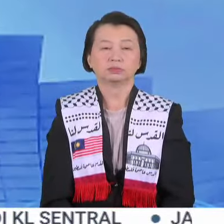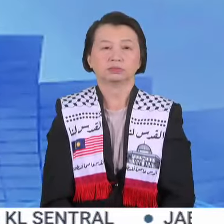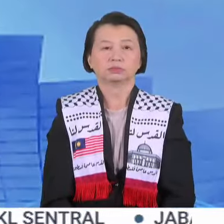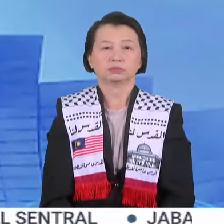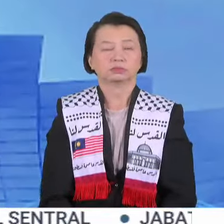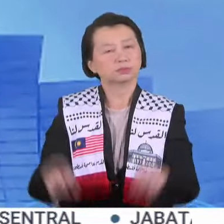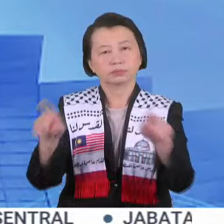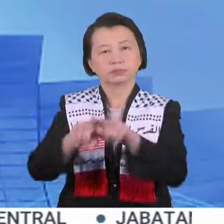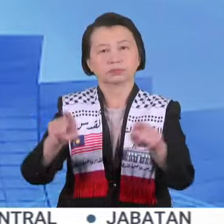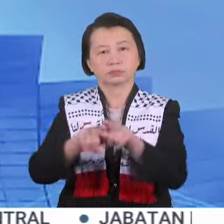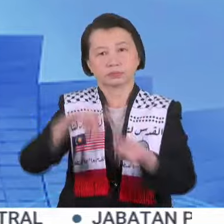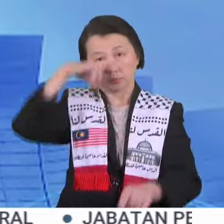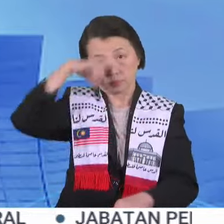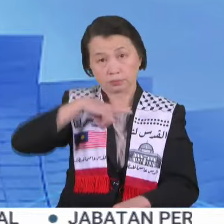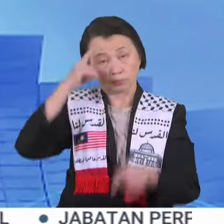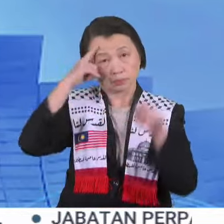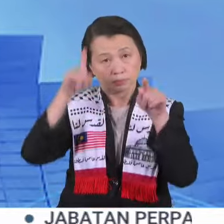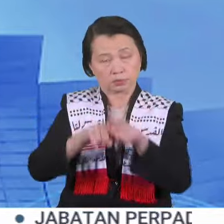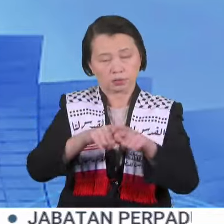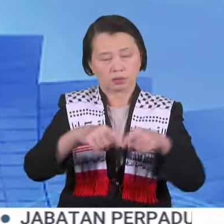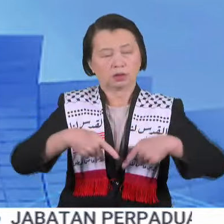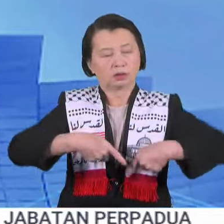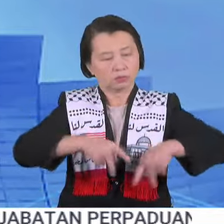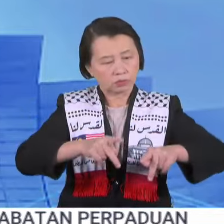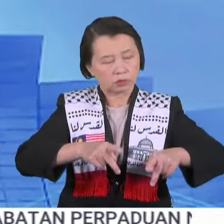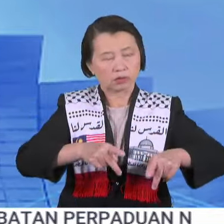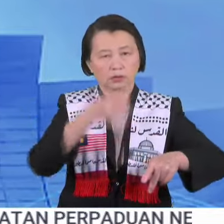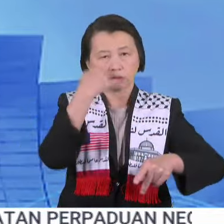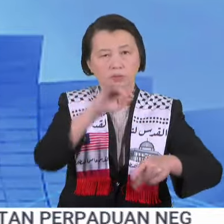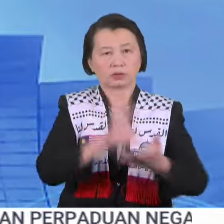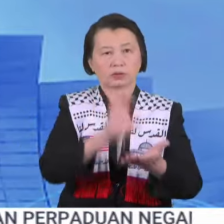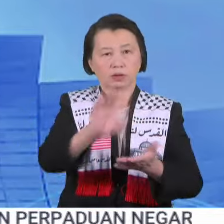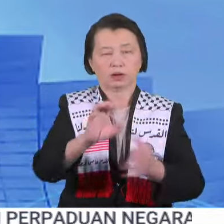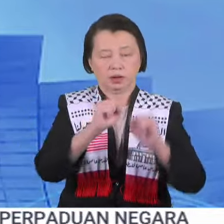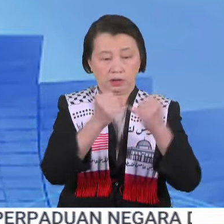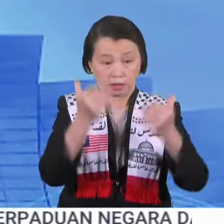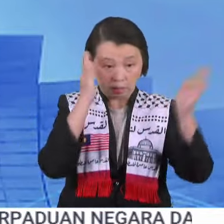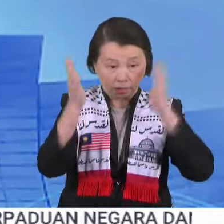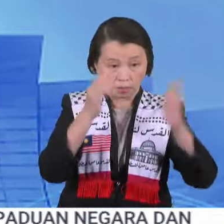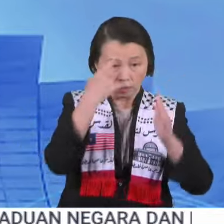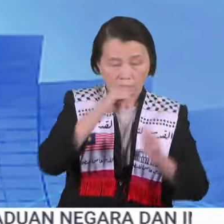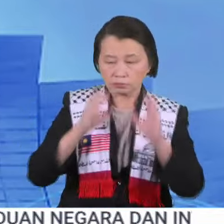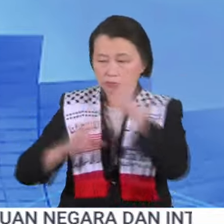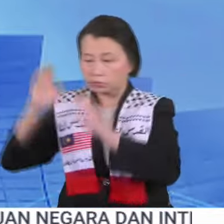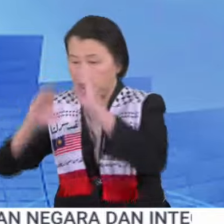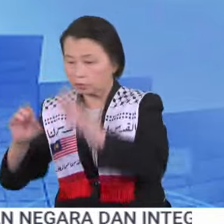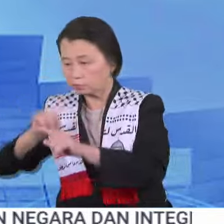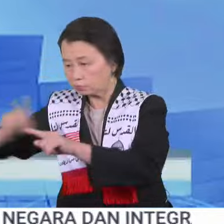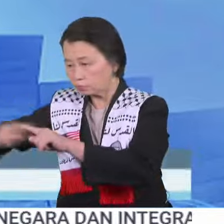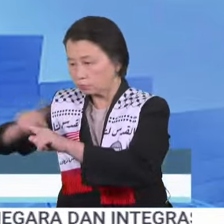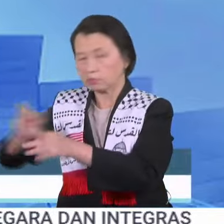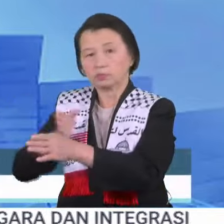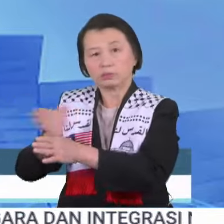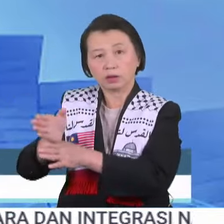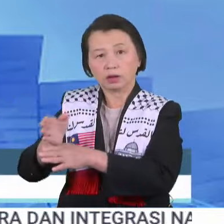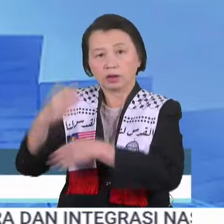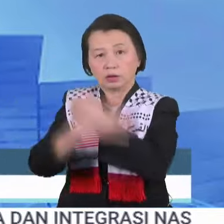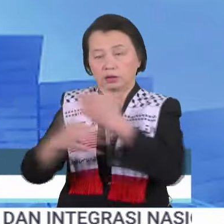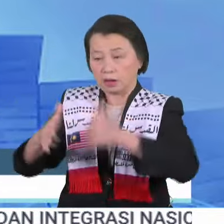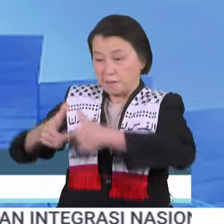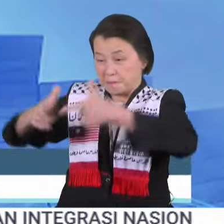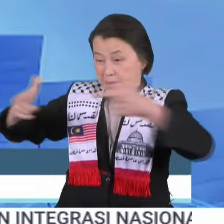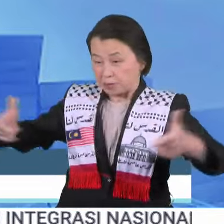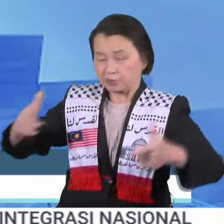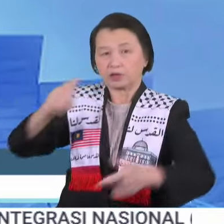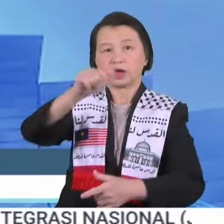Dalam perkembangan sama, Kazakhstan bersetuju membuka peluang pada pelabur dan syarikat di Malaysia bagi meneroka pelbagai bidang di negara terbesar Asia